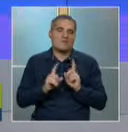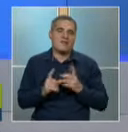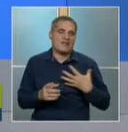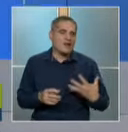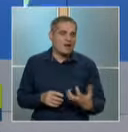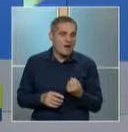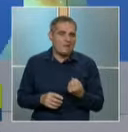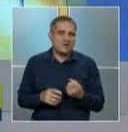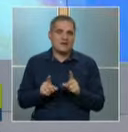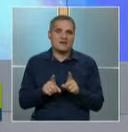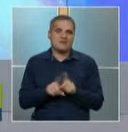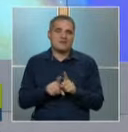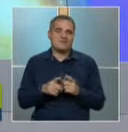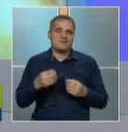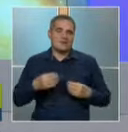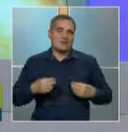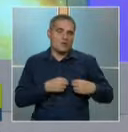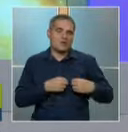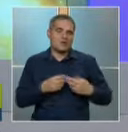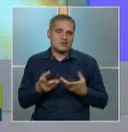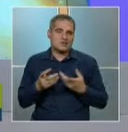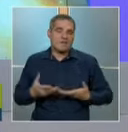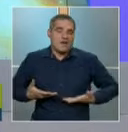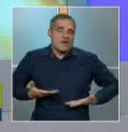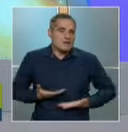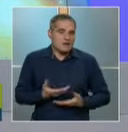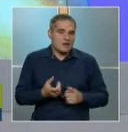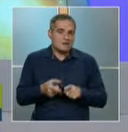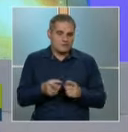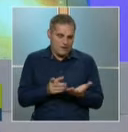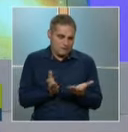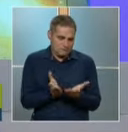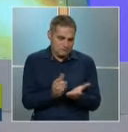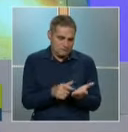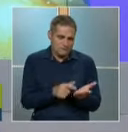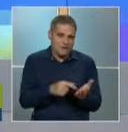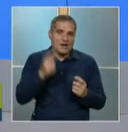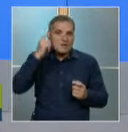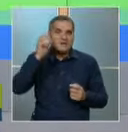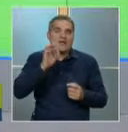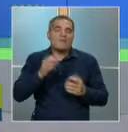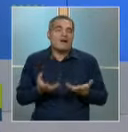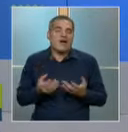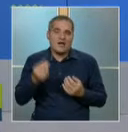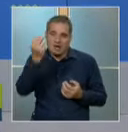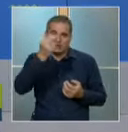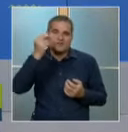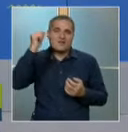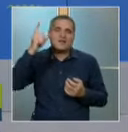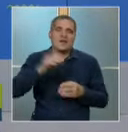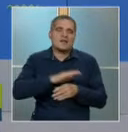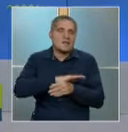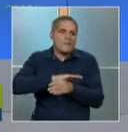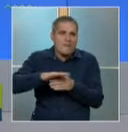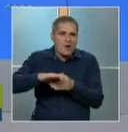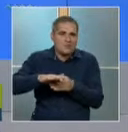и да, примерно, да изпитам такъв голям интерес към това нещо. Затова мисля, че няма как изкуственият интелект напълно